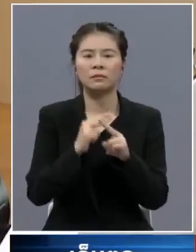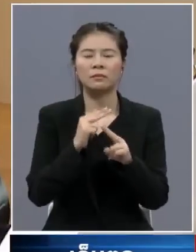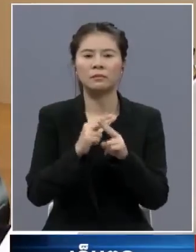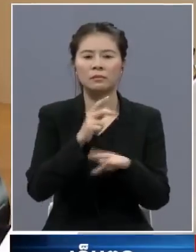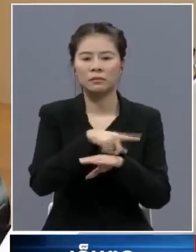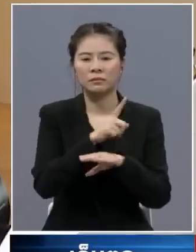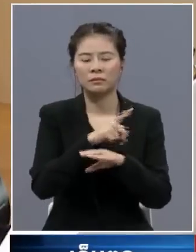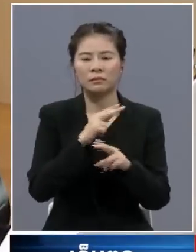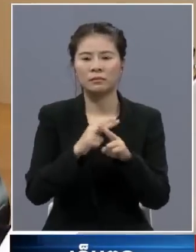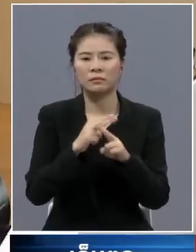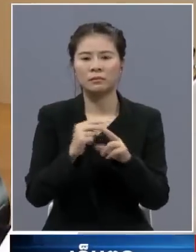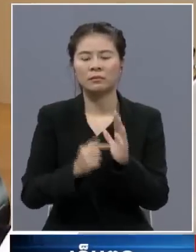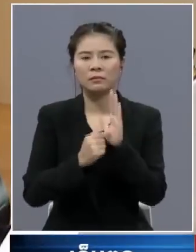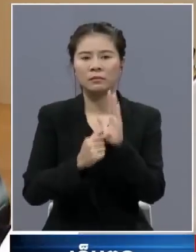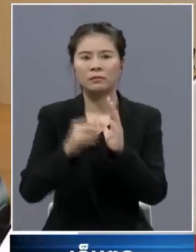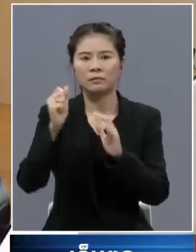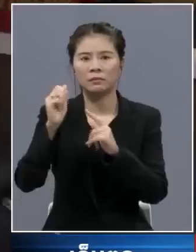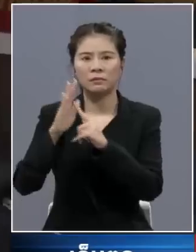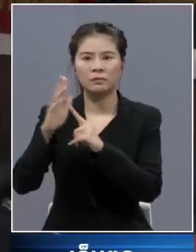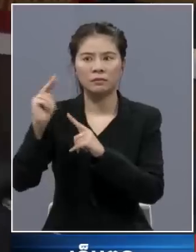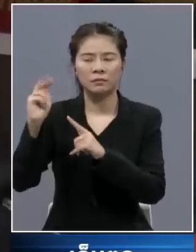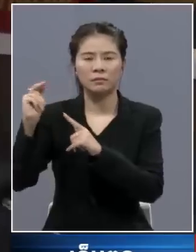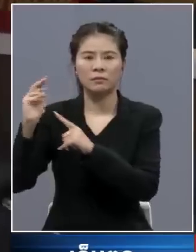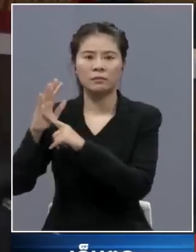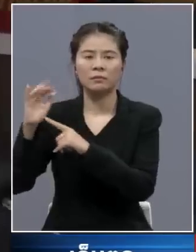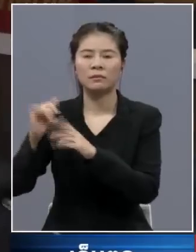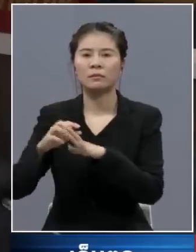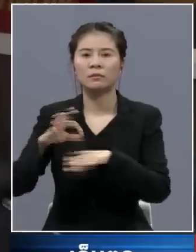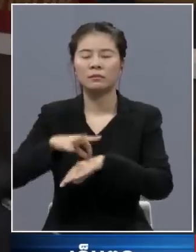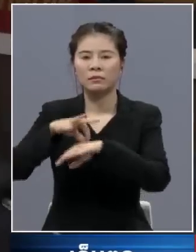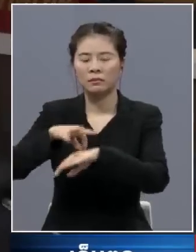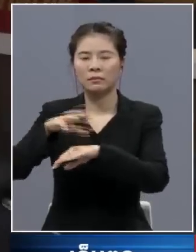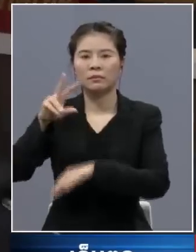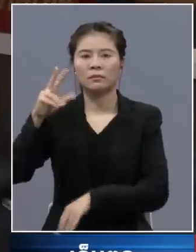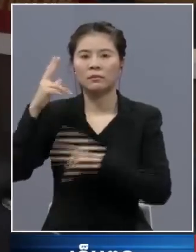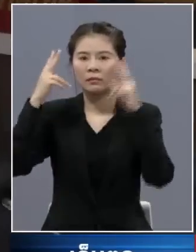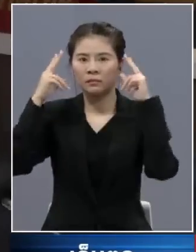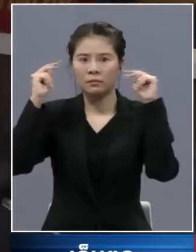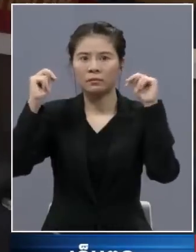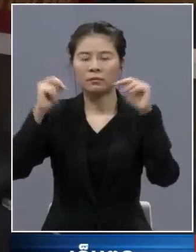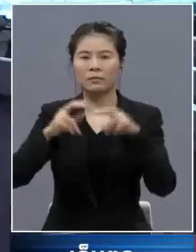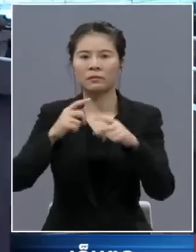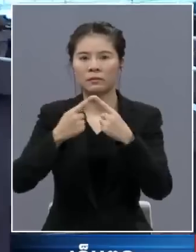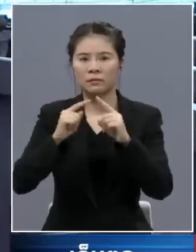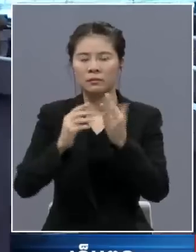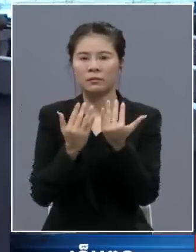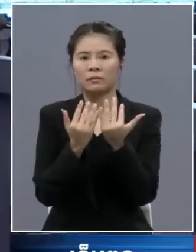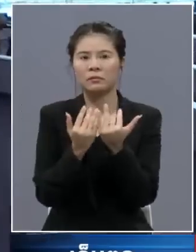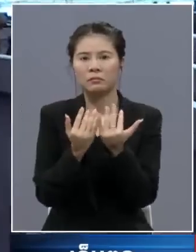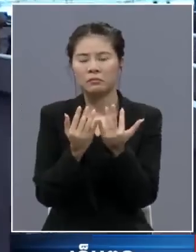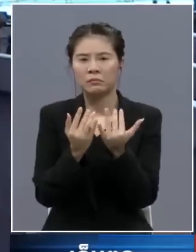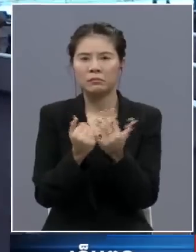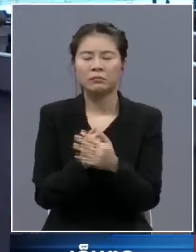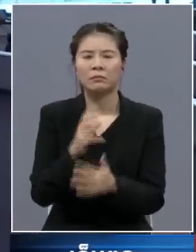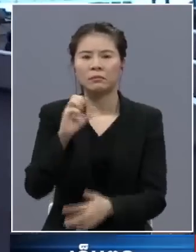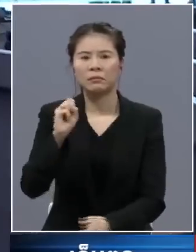ชื่อคุณอานันต์ปัญญารชุนมาดำรงตำแหน่งนายกรัฐมนตรีอีก1สมัยแทนที่พลเรือเอกสมบุญระหงฮะจากพรรคร่